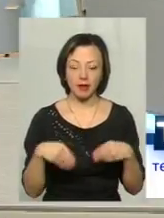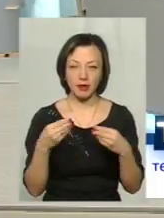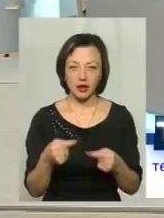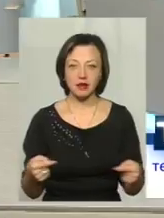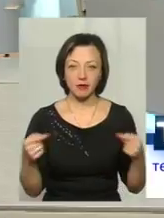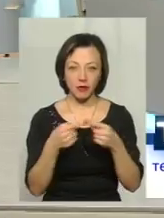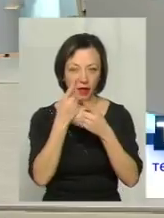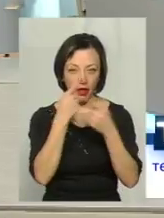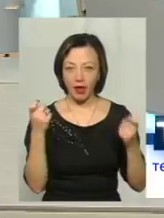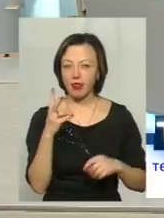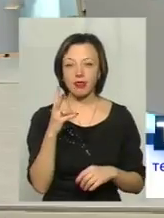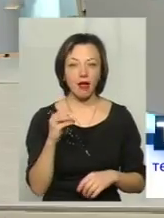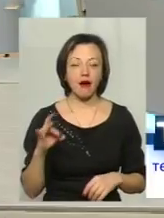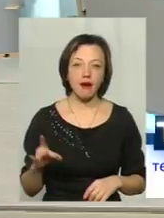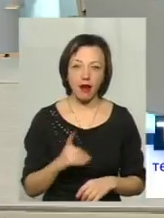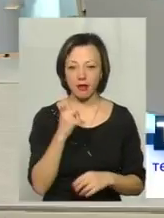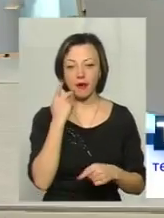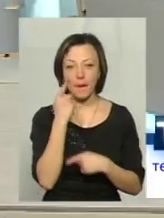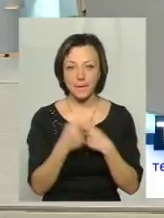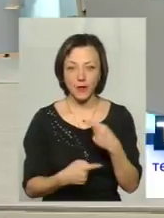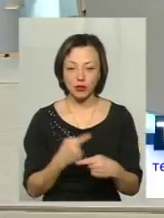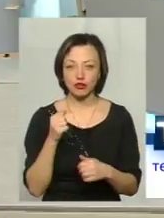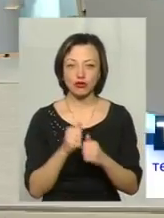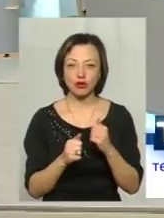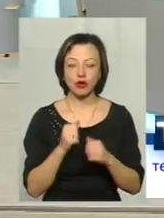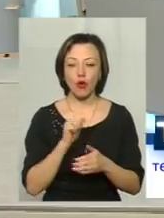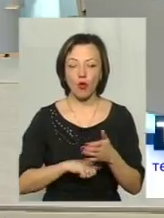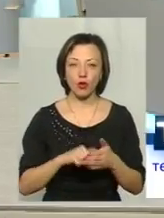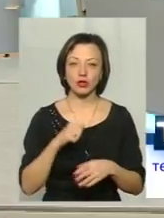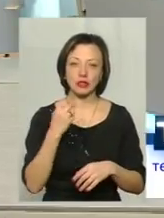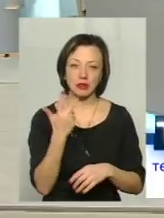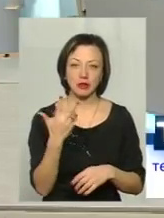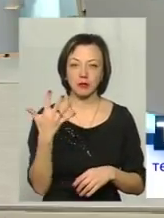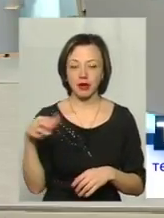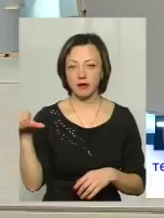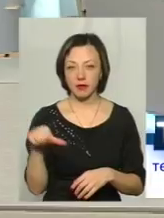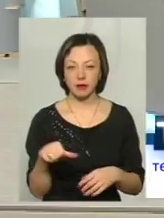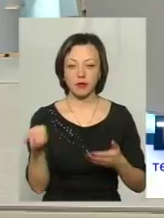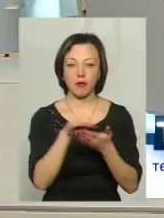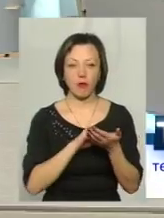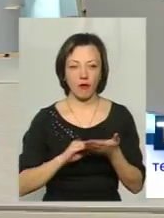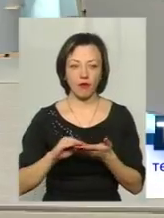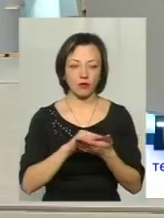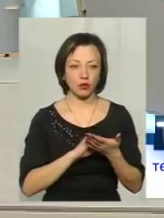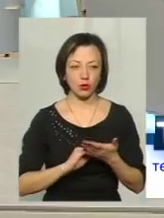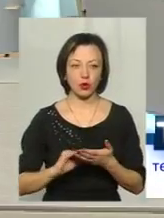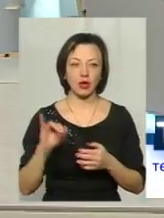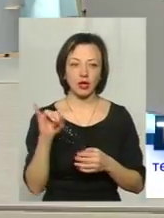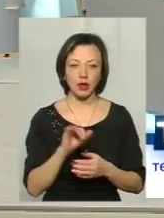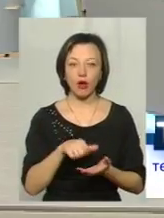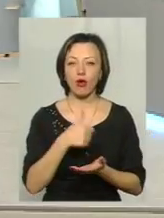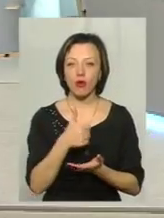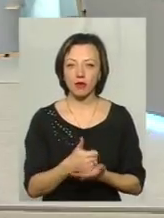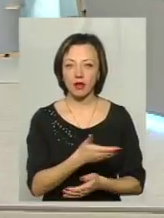відповідна інформація. Не одноразово, а постійно, через кожні 3-5 хвилин ця інформація йде повтор. І саме головне ж,